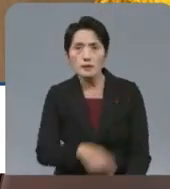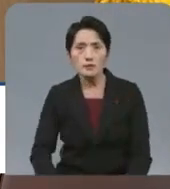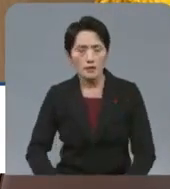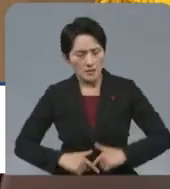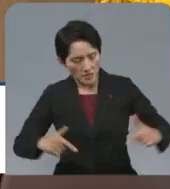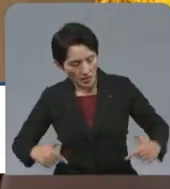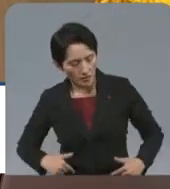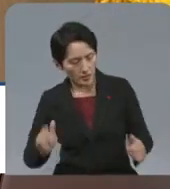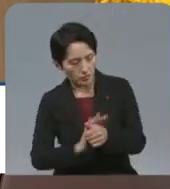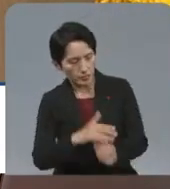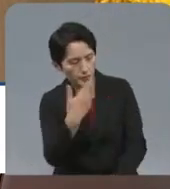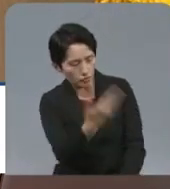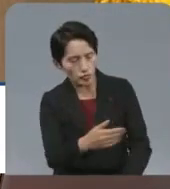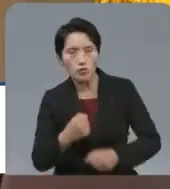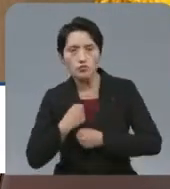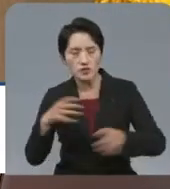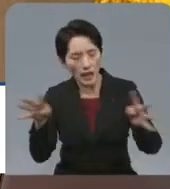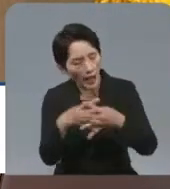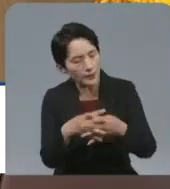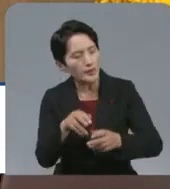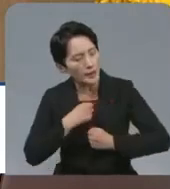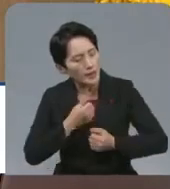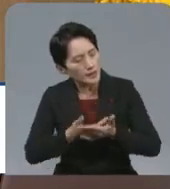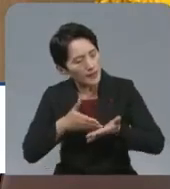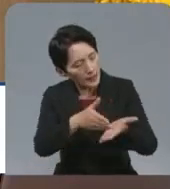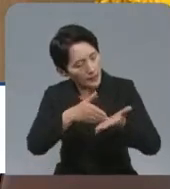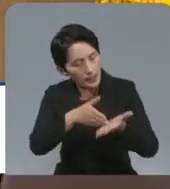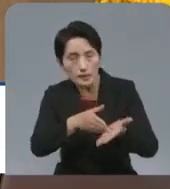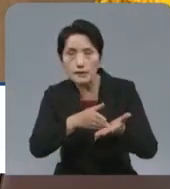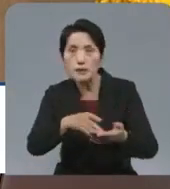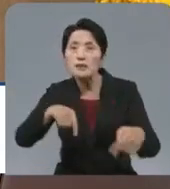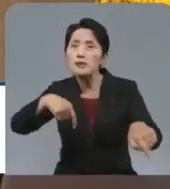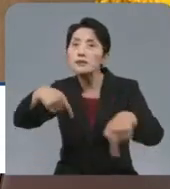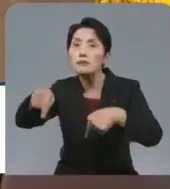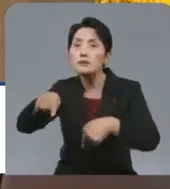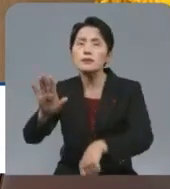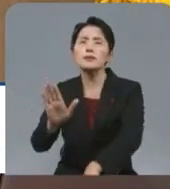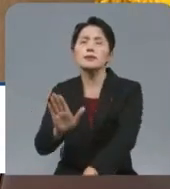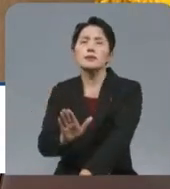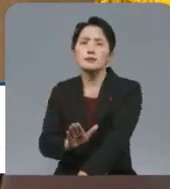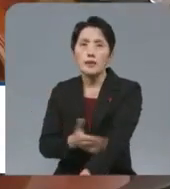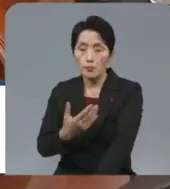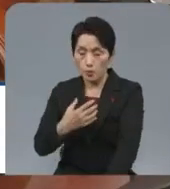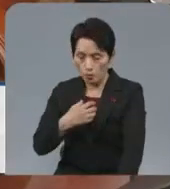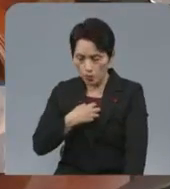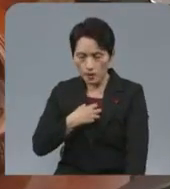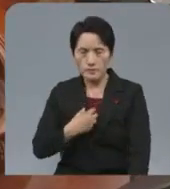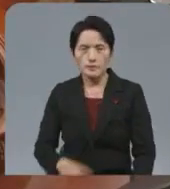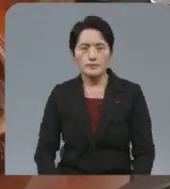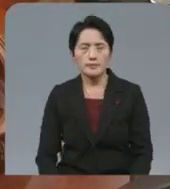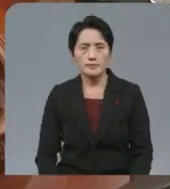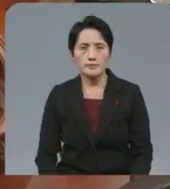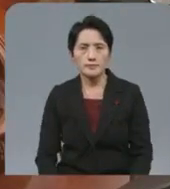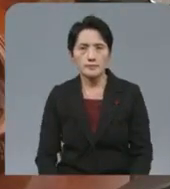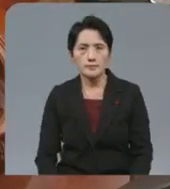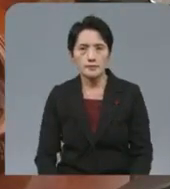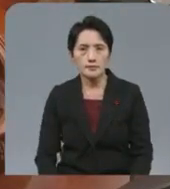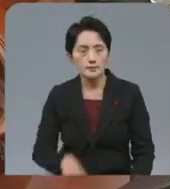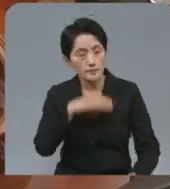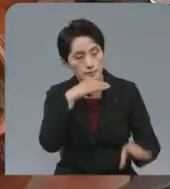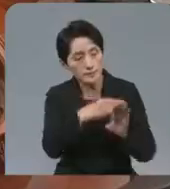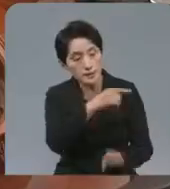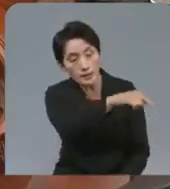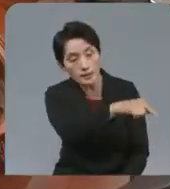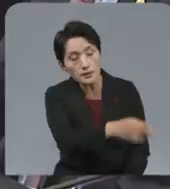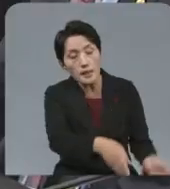会议上，将此次事件定性为一起显示出过去数年军方应对态势极为不到位的事件。尹锡悦